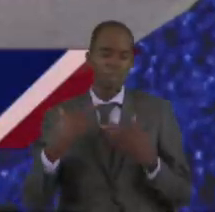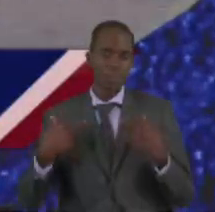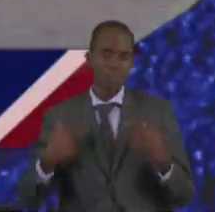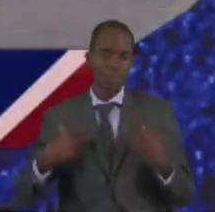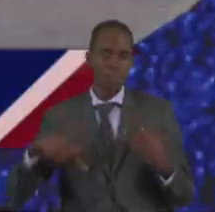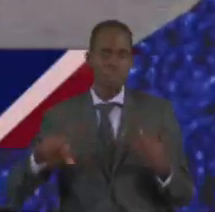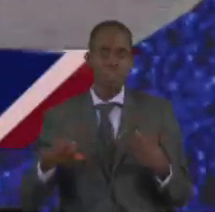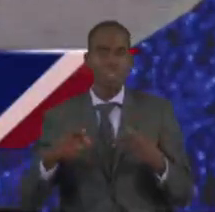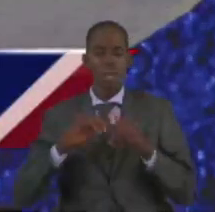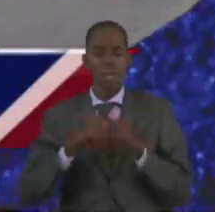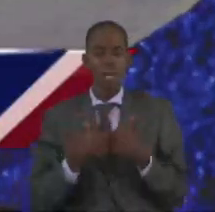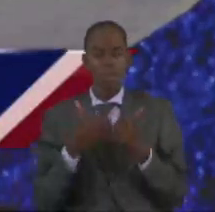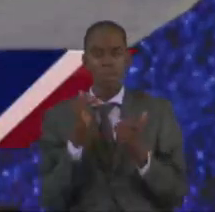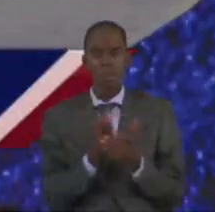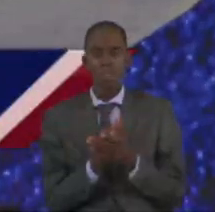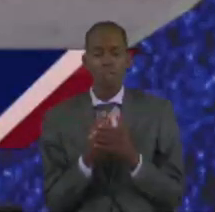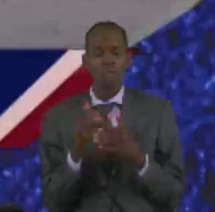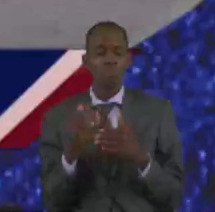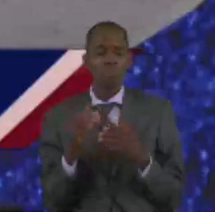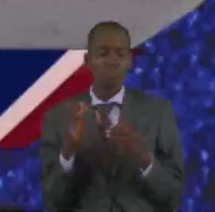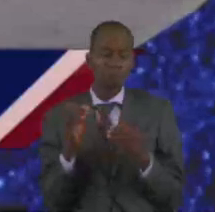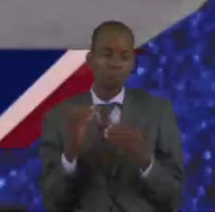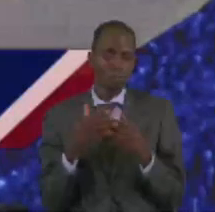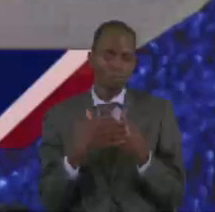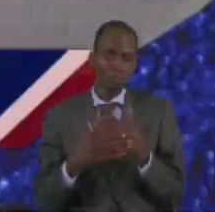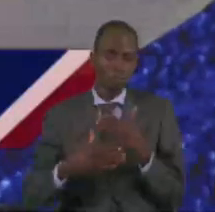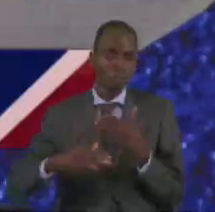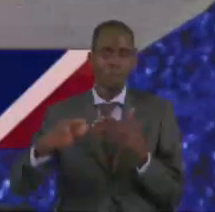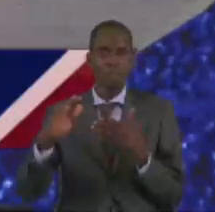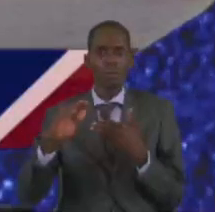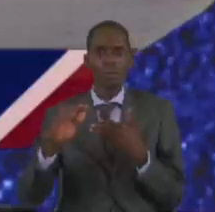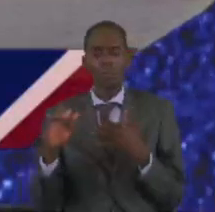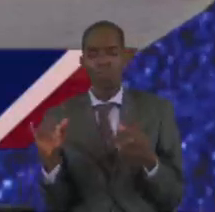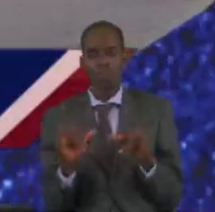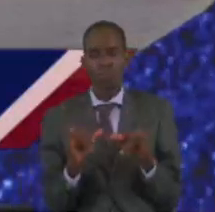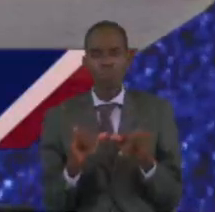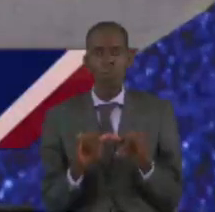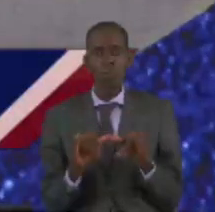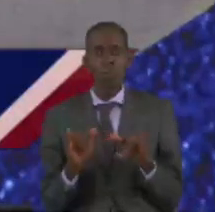dans la religion juive, comment